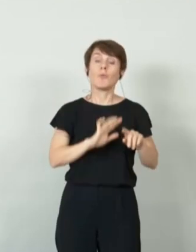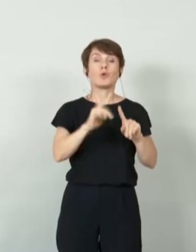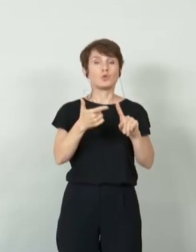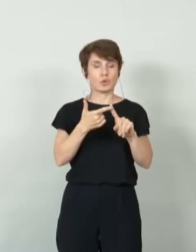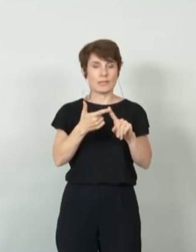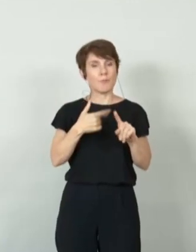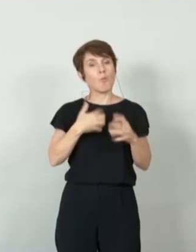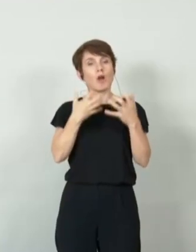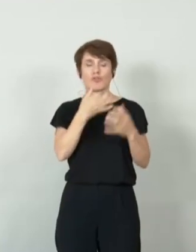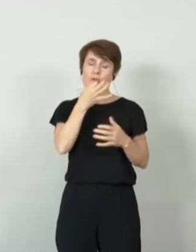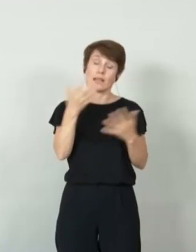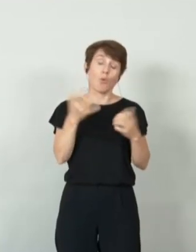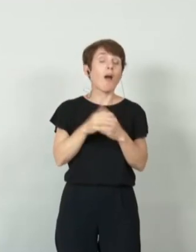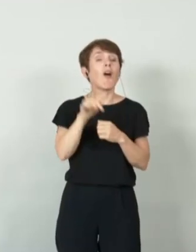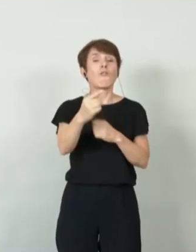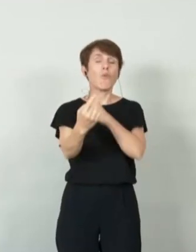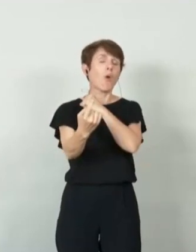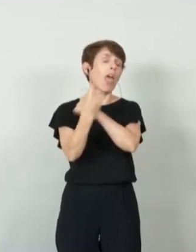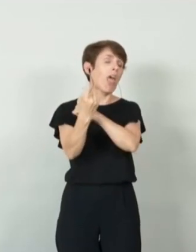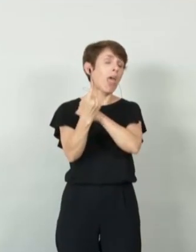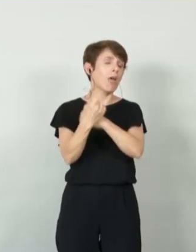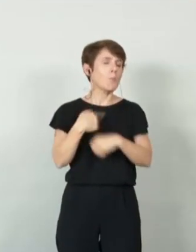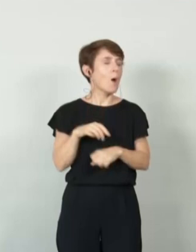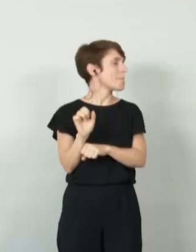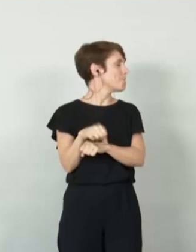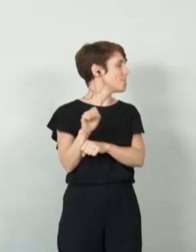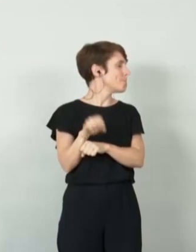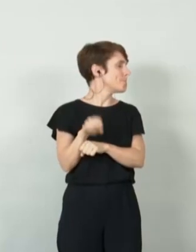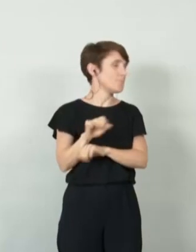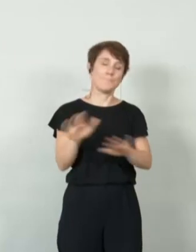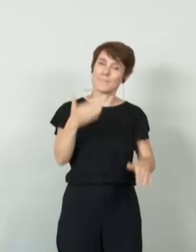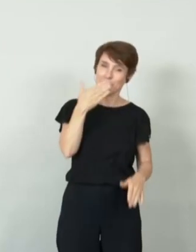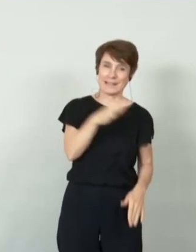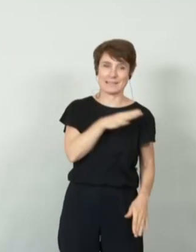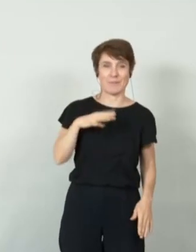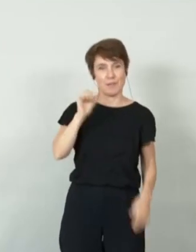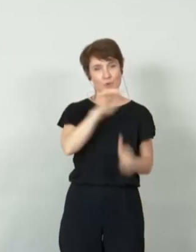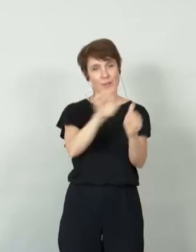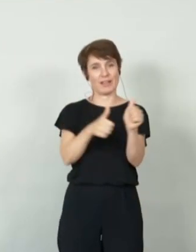la bave du crapaud n'atteint pas la blanche colombe je vous remercie madame la première adjointe